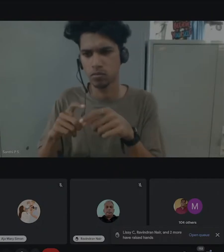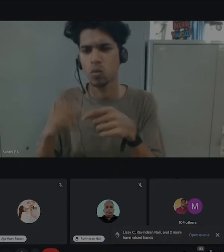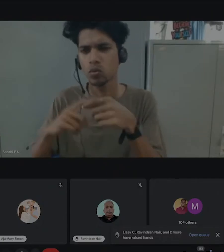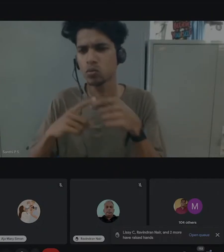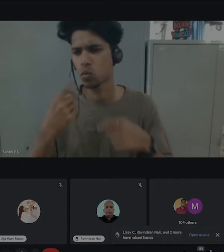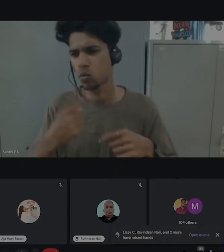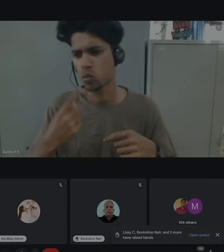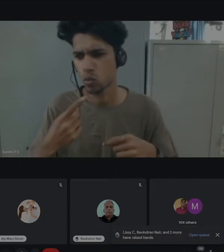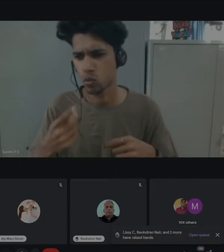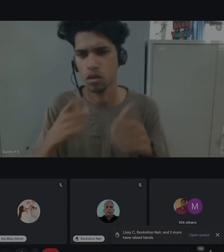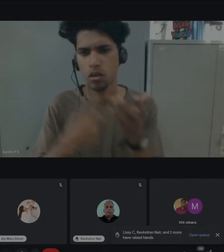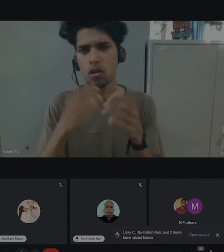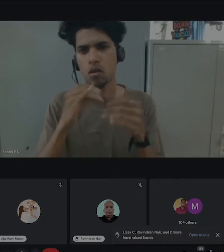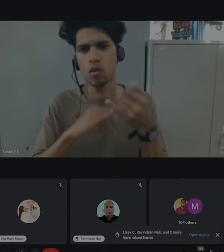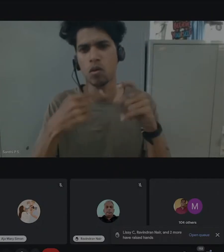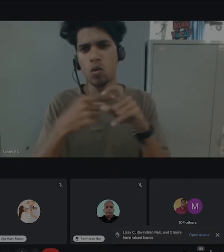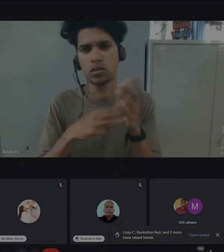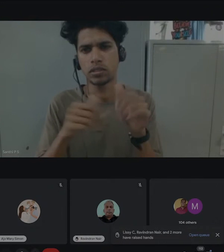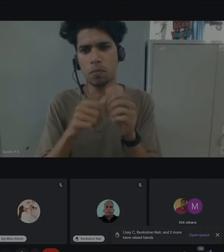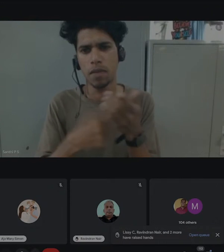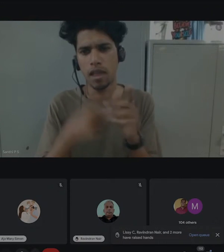റോസ്മേരി ആണ്. മാഡത്തിന് കുറച്ചും കൂടെ ഡീറ്റെയിൽസ് നൽകാമോ?